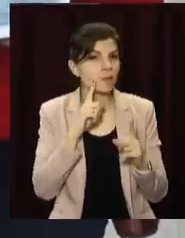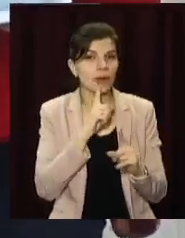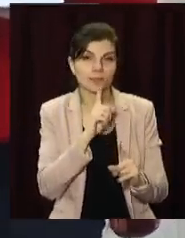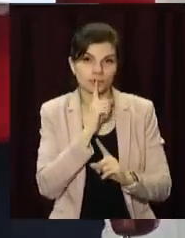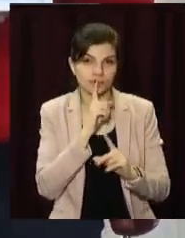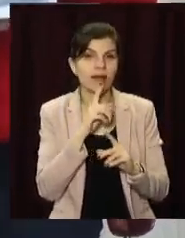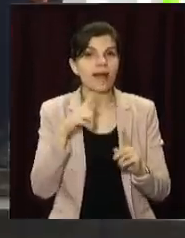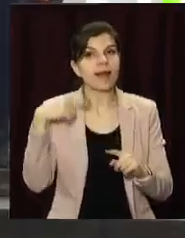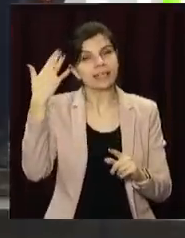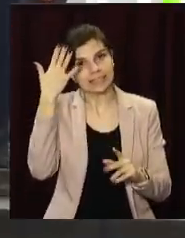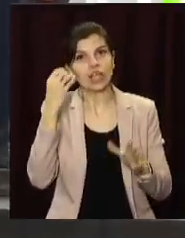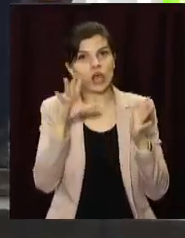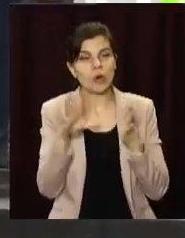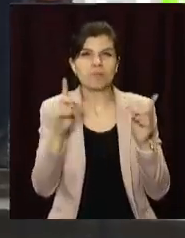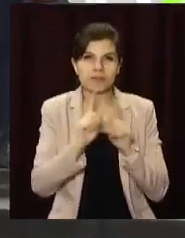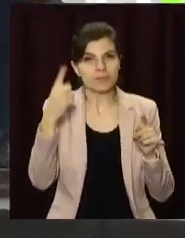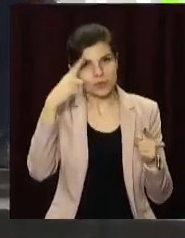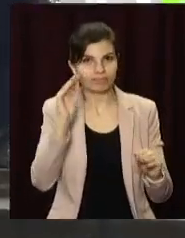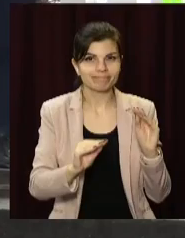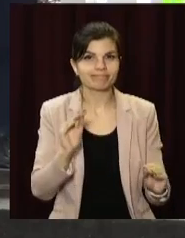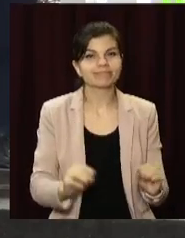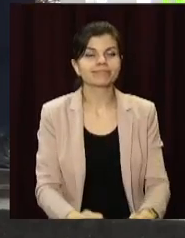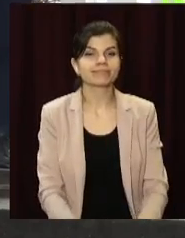Олександр Вернигоров, Open News, телеканал «Відкритий».